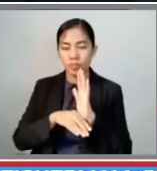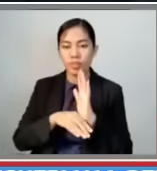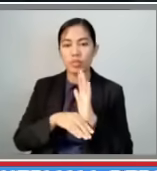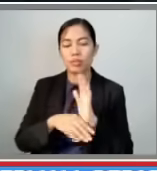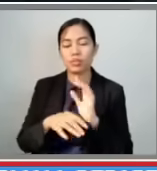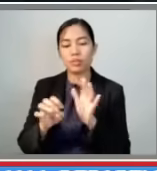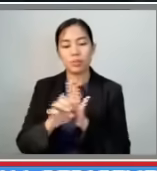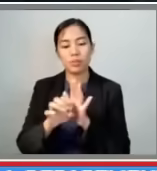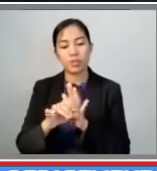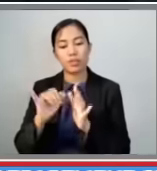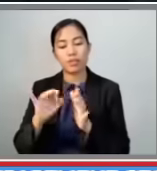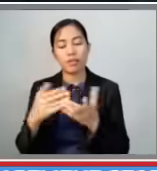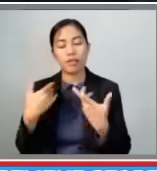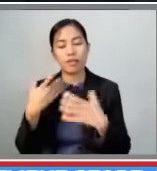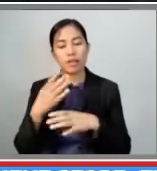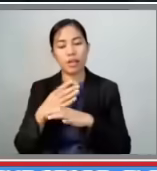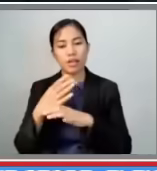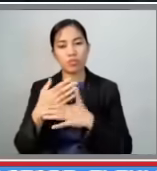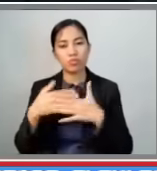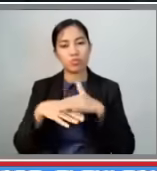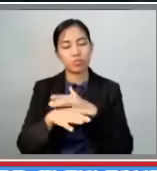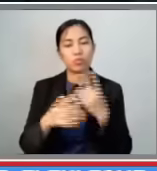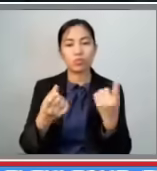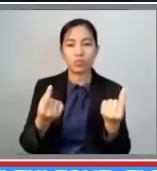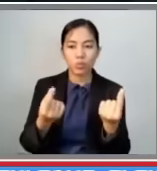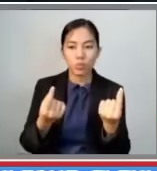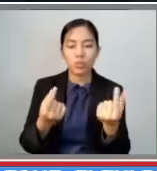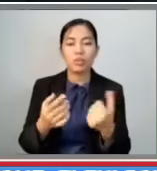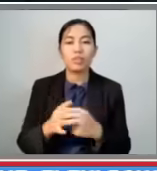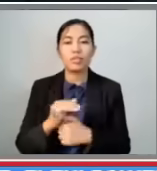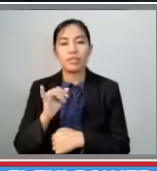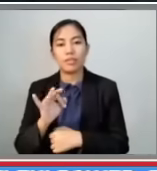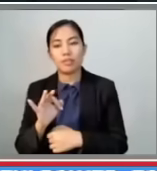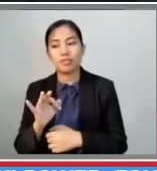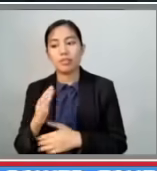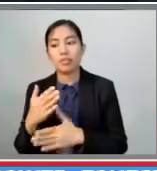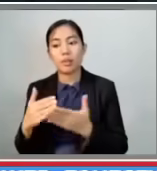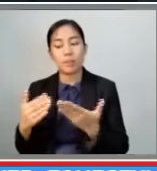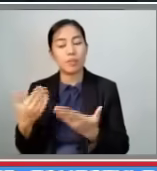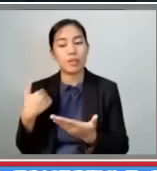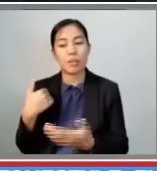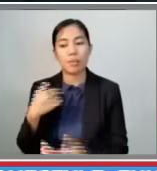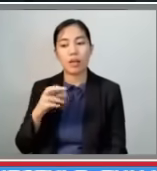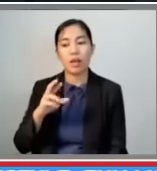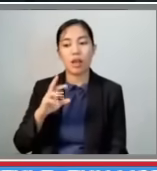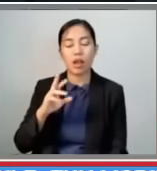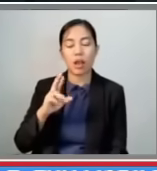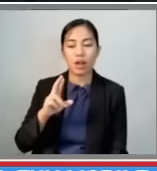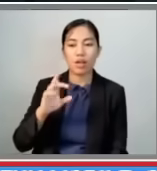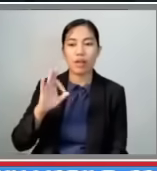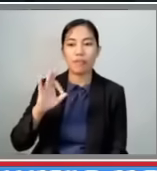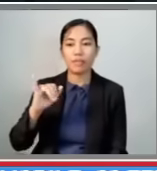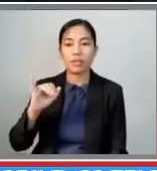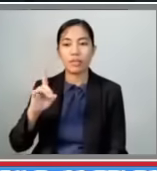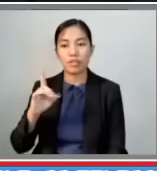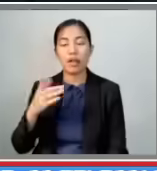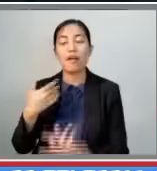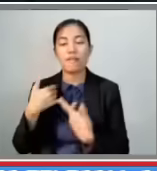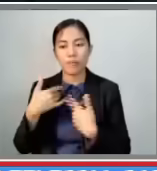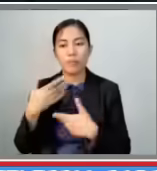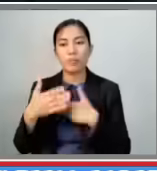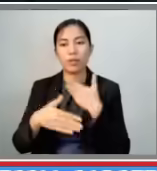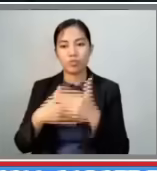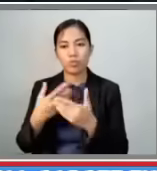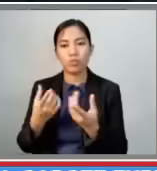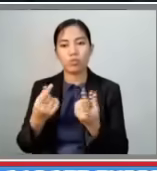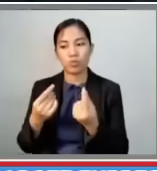magkaroon ng meron pong mapadpad pa rin na walang RFID. Meron na pa kaming procedure para magawin na malagyan kaagad ng